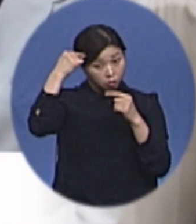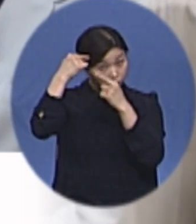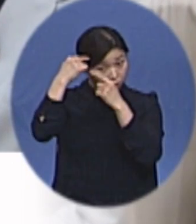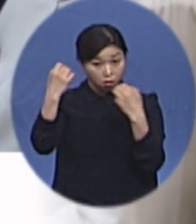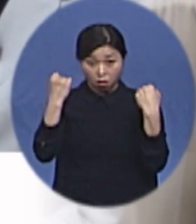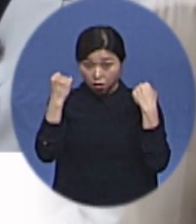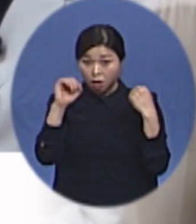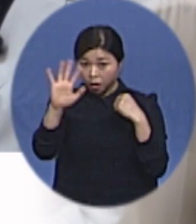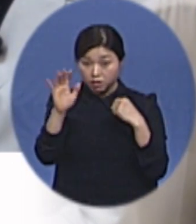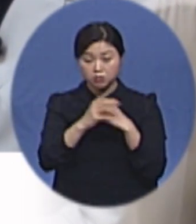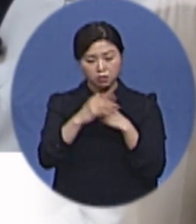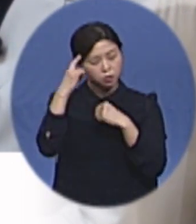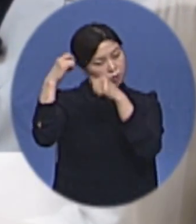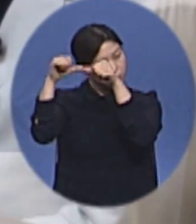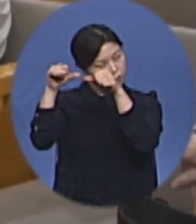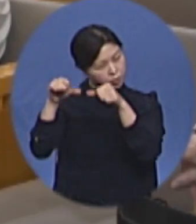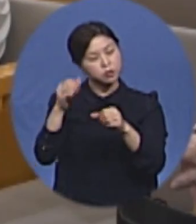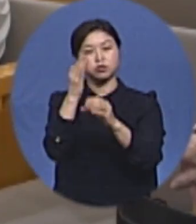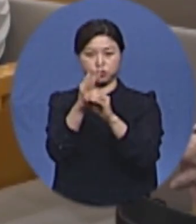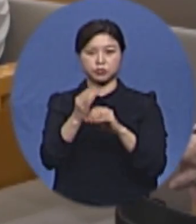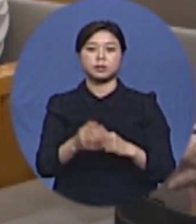아니에요. 부서져 가고 있어요.